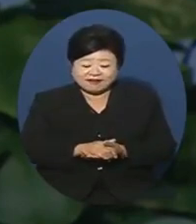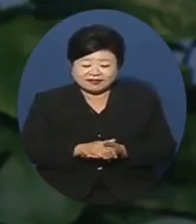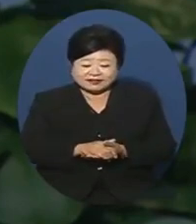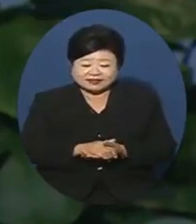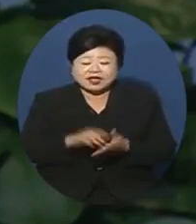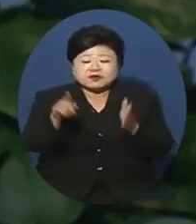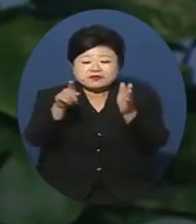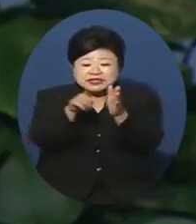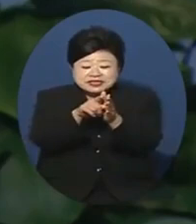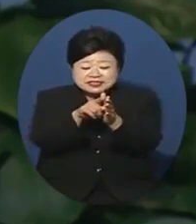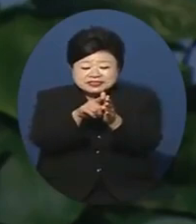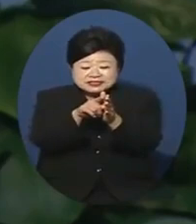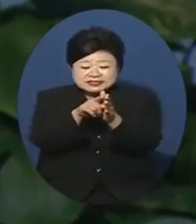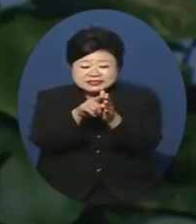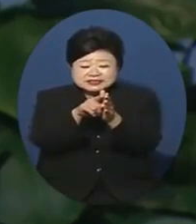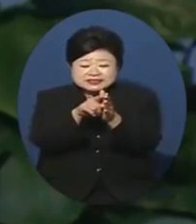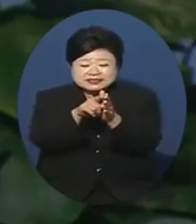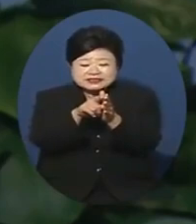믿는